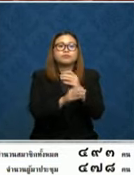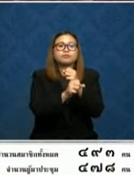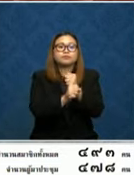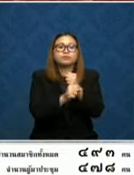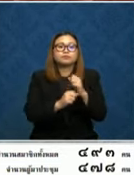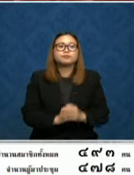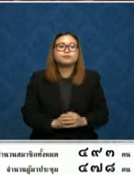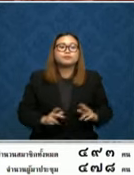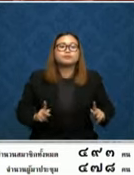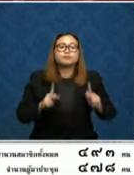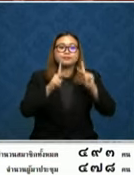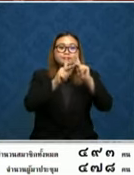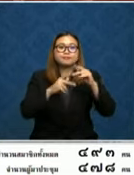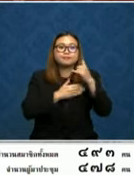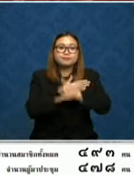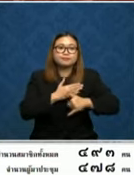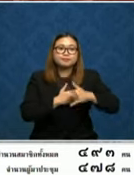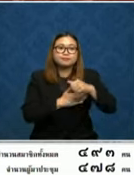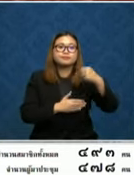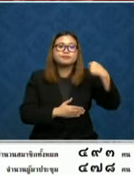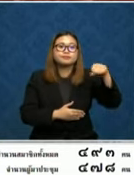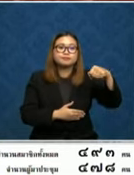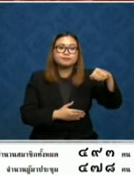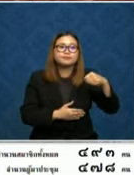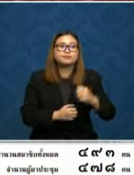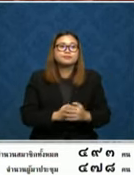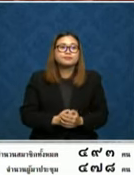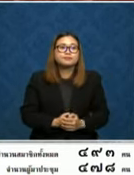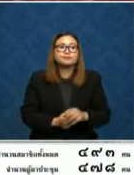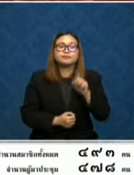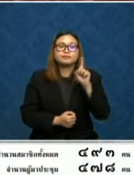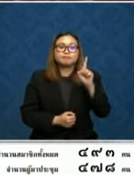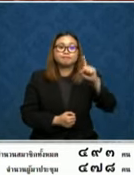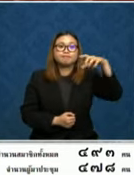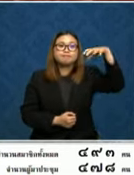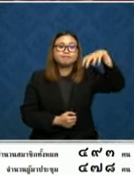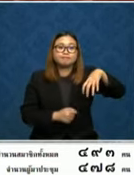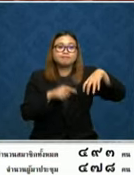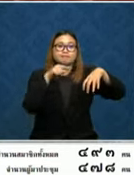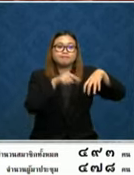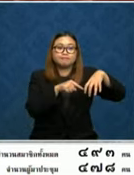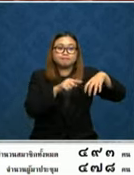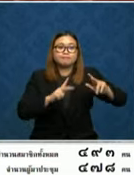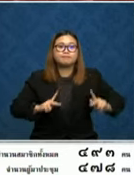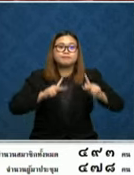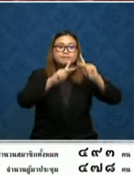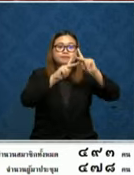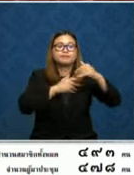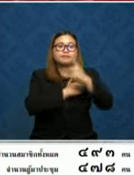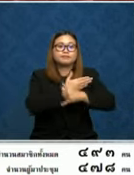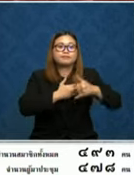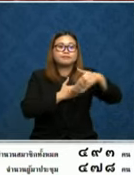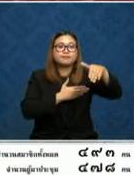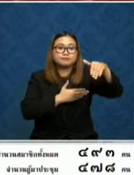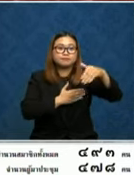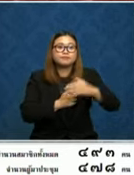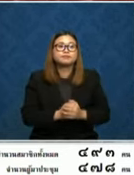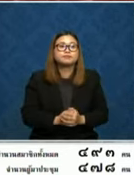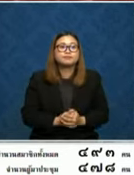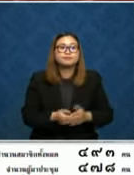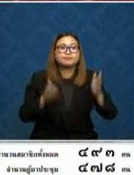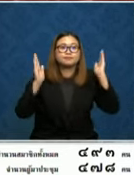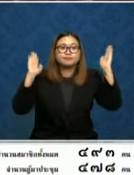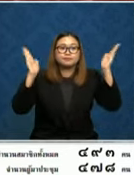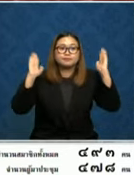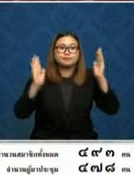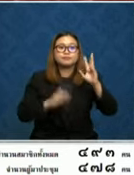กระทรวงการต่างประเทศมาตรา10 1หน่วยงาน3โครงการนะครับงบที่ตีความได้ว่าเกี่ยวข้องกับซอฟต์พาวเวอร์ก็มีอยู่ประมาณ76